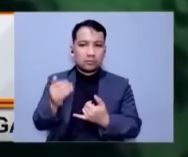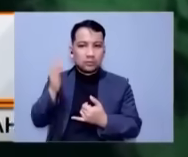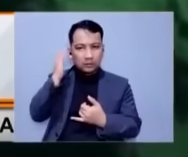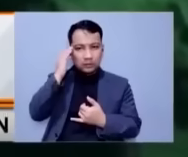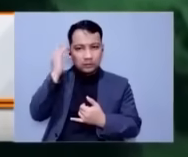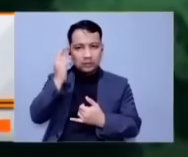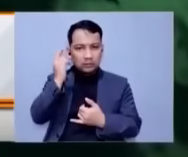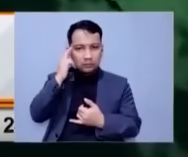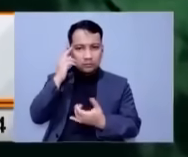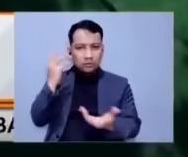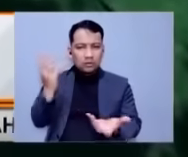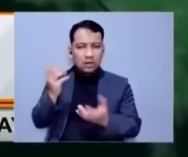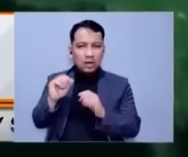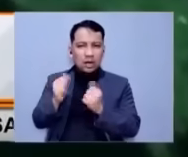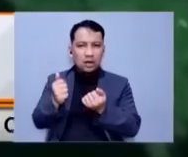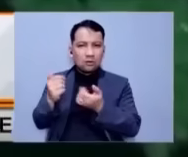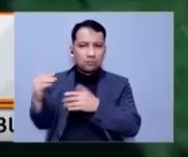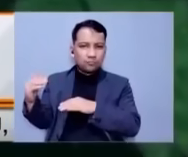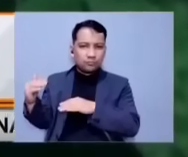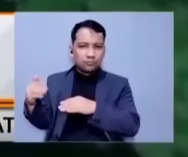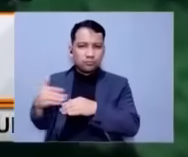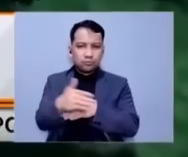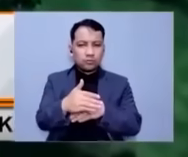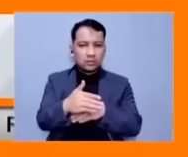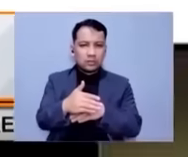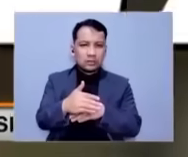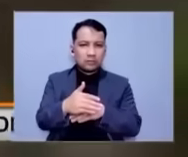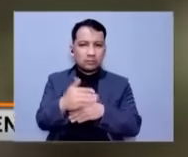otoridad kung paanong napadpad sa Pampang ang mga balyena.